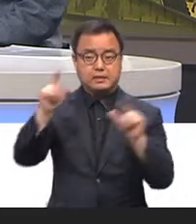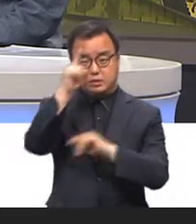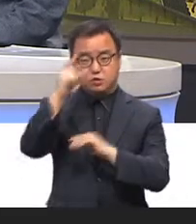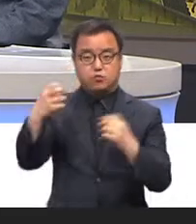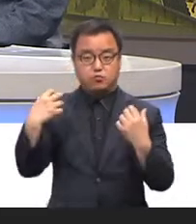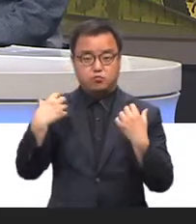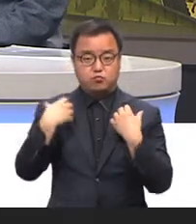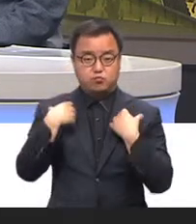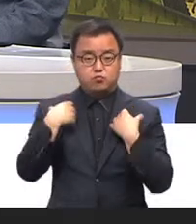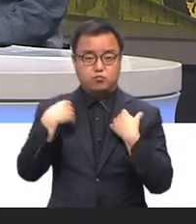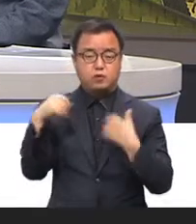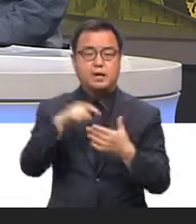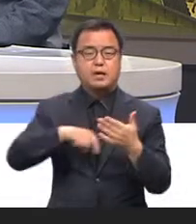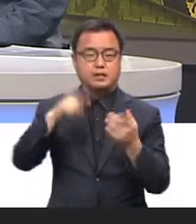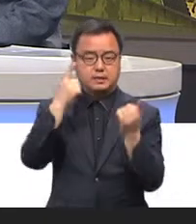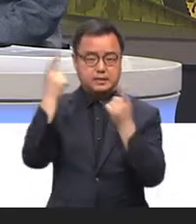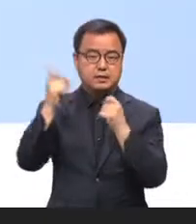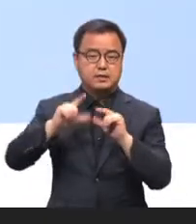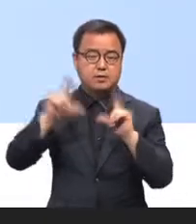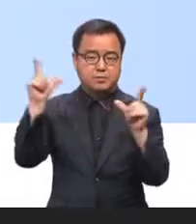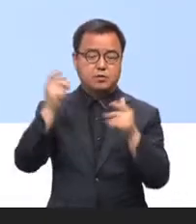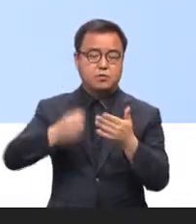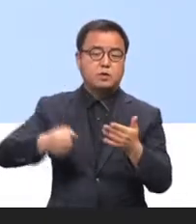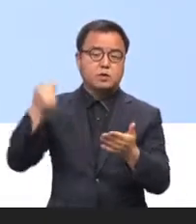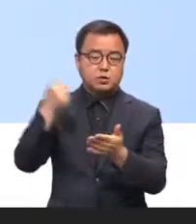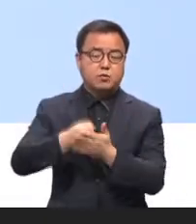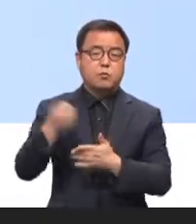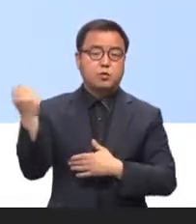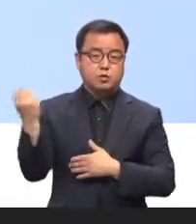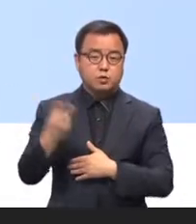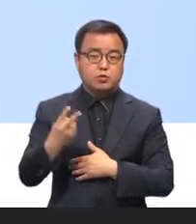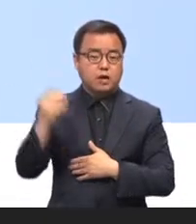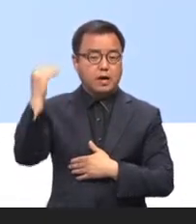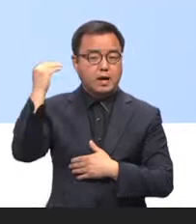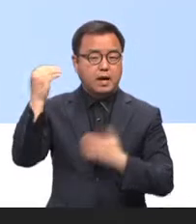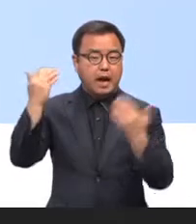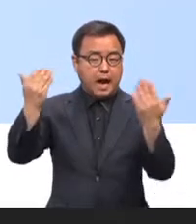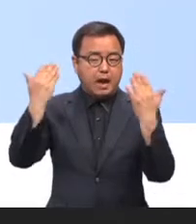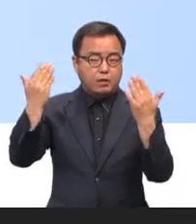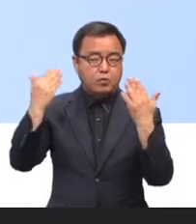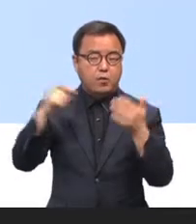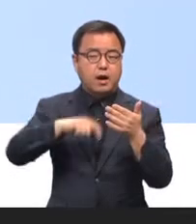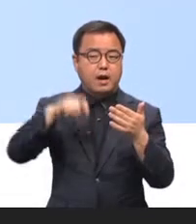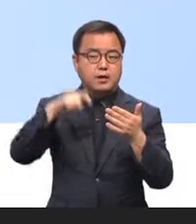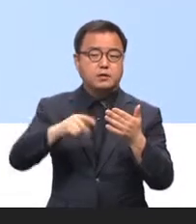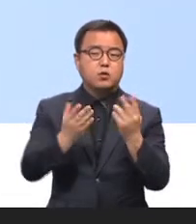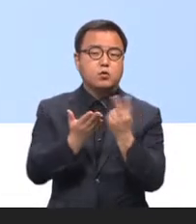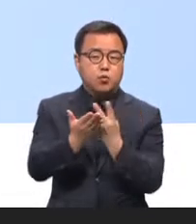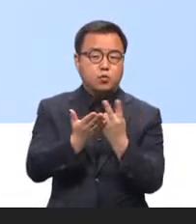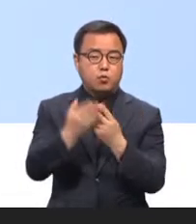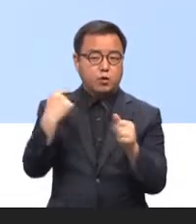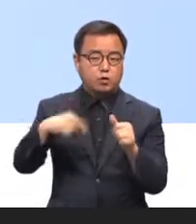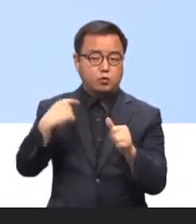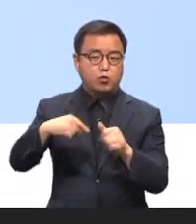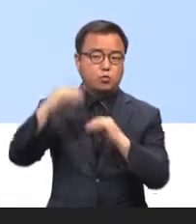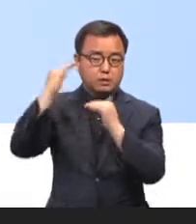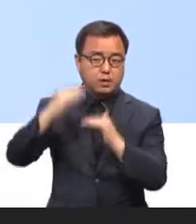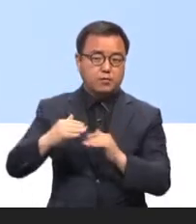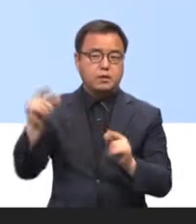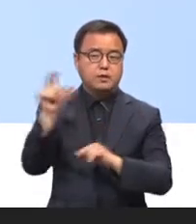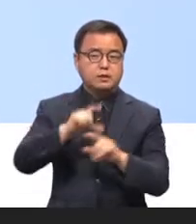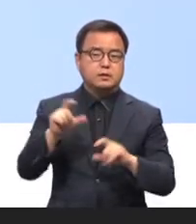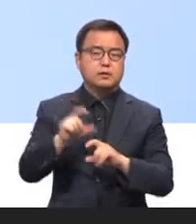차원에서 기념일로 지정을 하고 또 학교에서 또 교육 독도에 대한 교육 내용을 좀 더